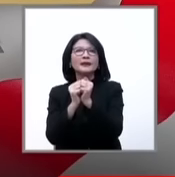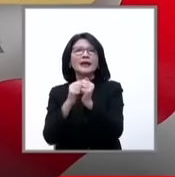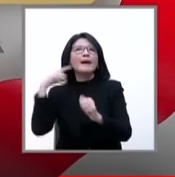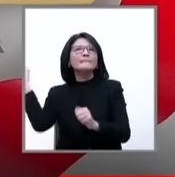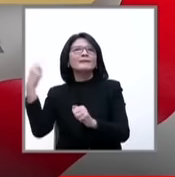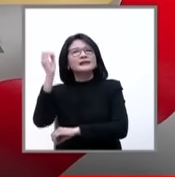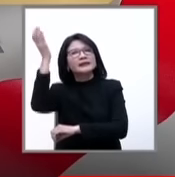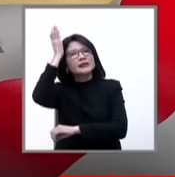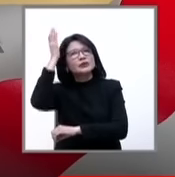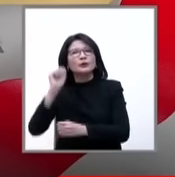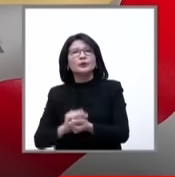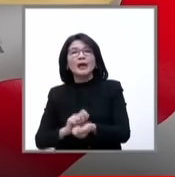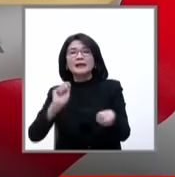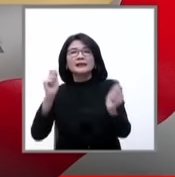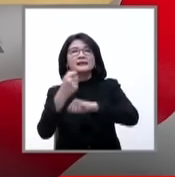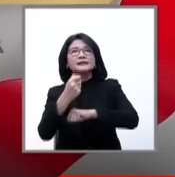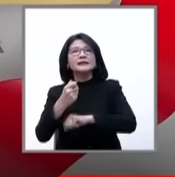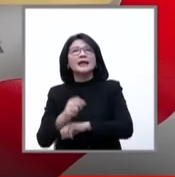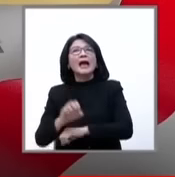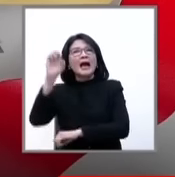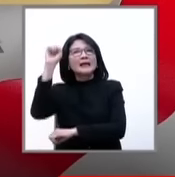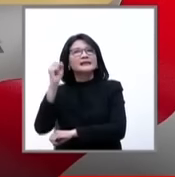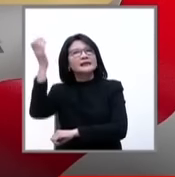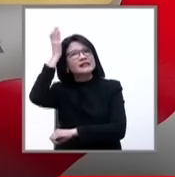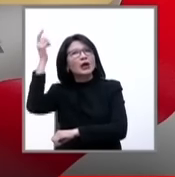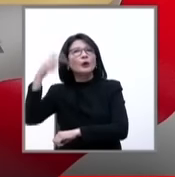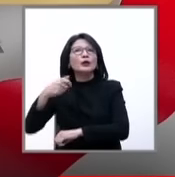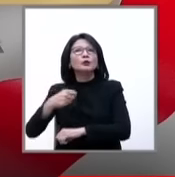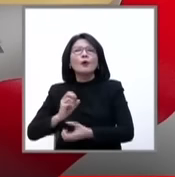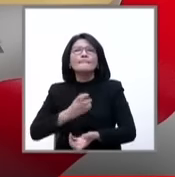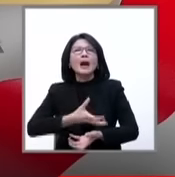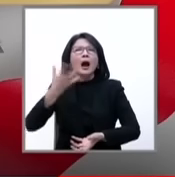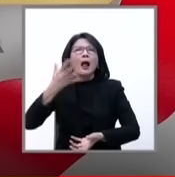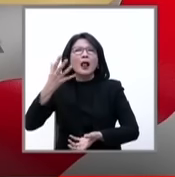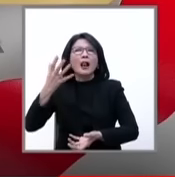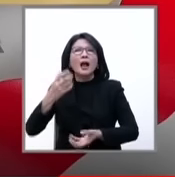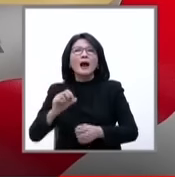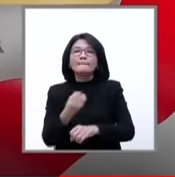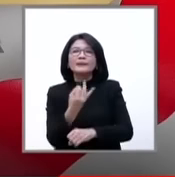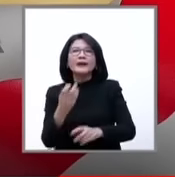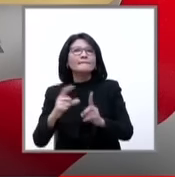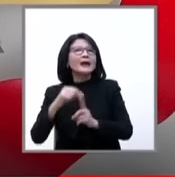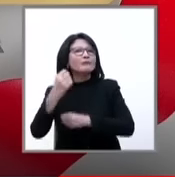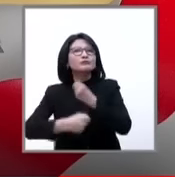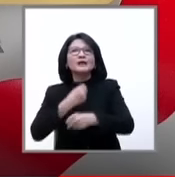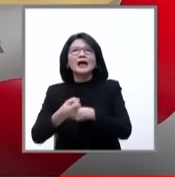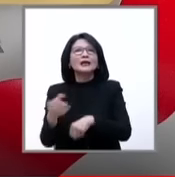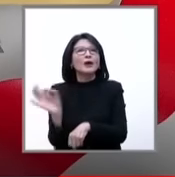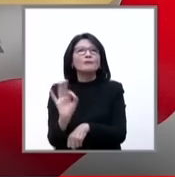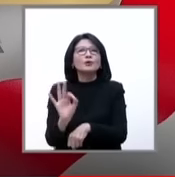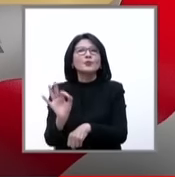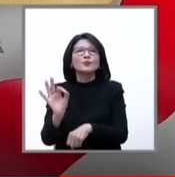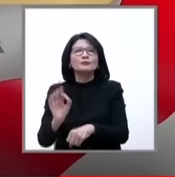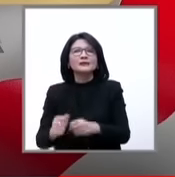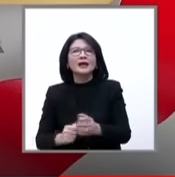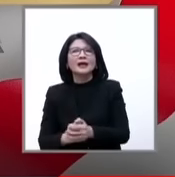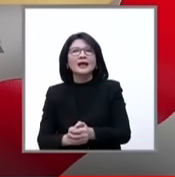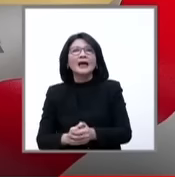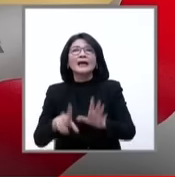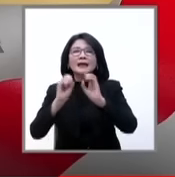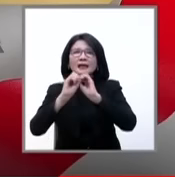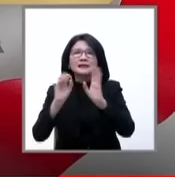pengetahuannya atau lupa sesuatu, gampang. Staf banyak bisa ditanya. Bisa tanya ke Google, tinggal